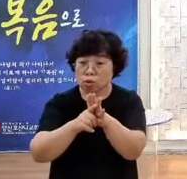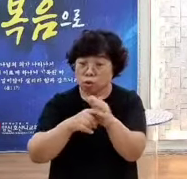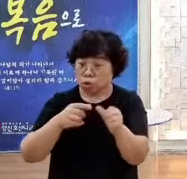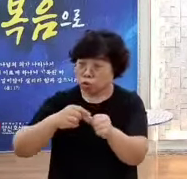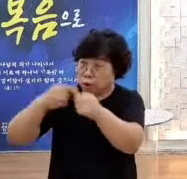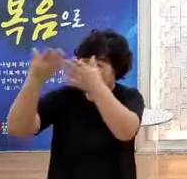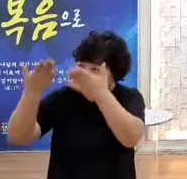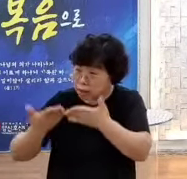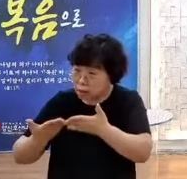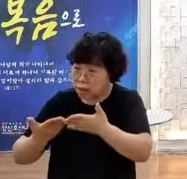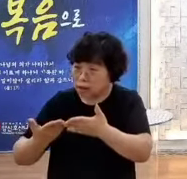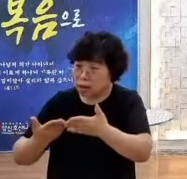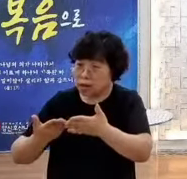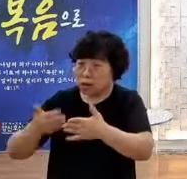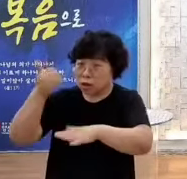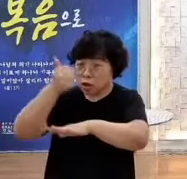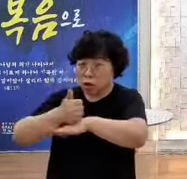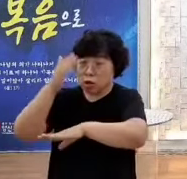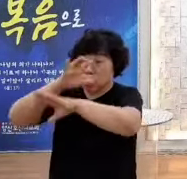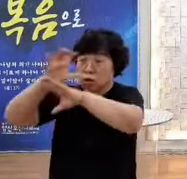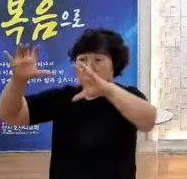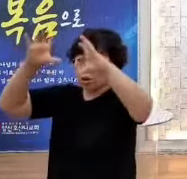구원받아서 어디 가요? 천국 간다.